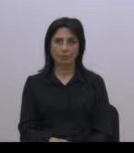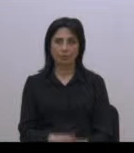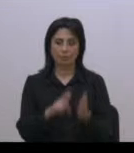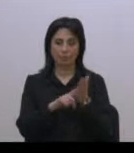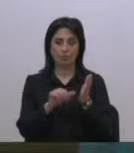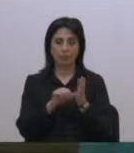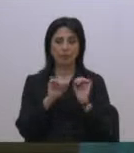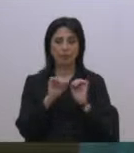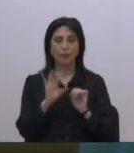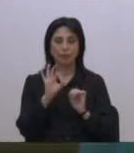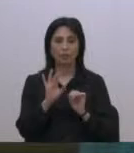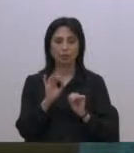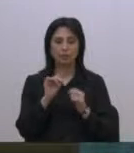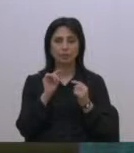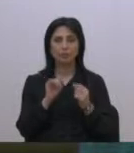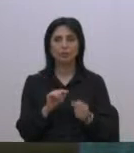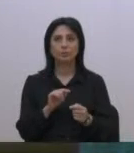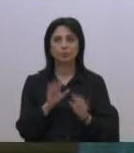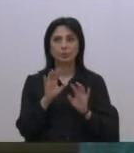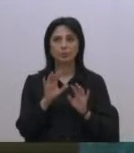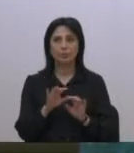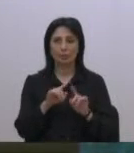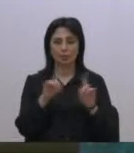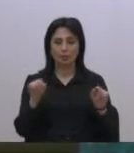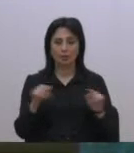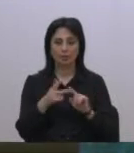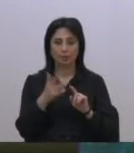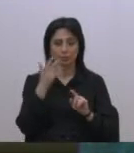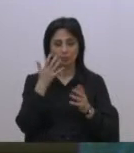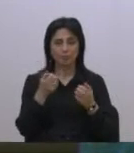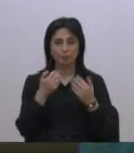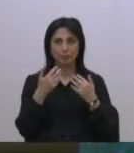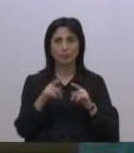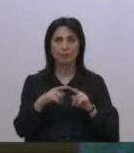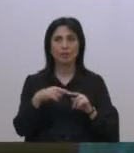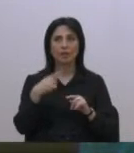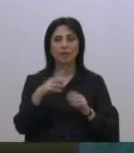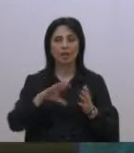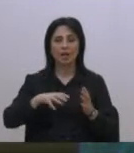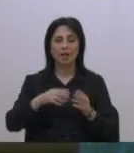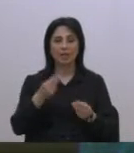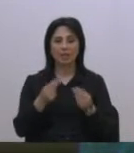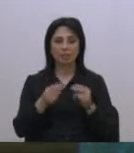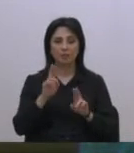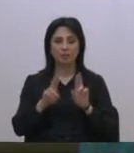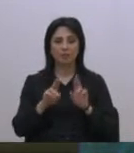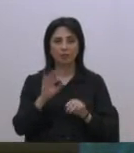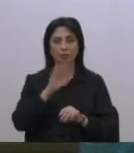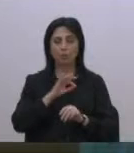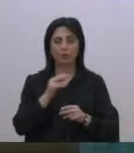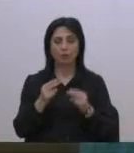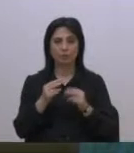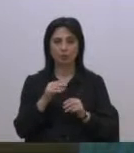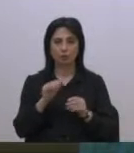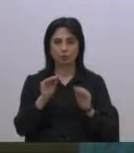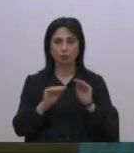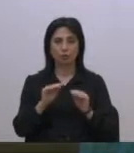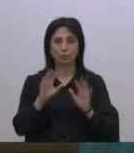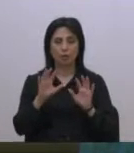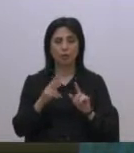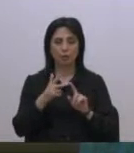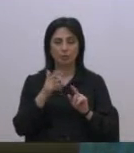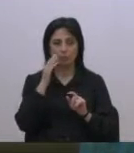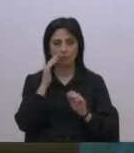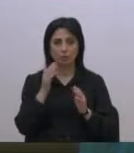სამა 16 მომხრე, ორი წინააღმდეგი, კანონი პაკეტი მესამე მოსმენით მიღებული. შემდეგი ლატარიების აზარტული და მომგებიანი თამაშოების მოწყობის შესახებ კანონის ცვლილება